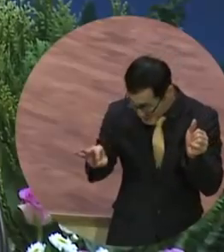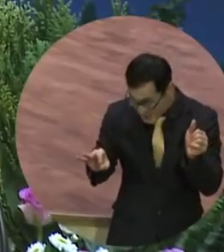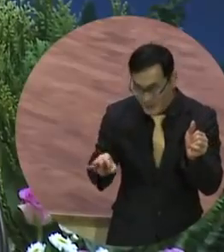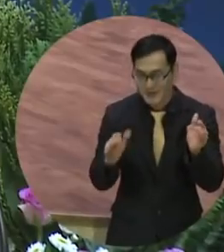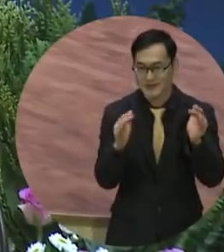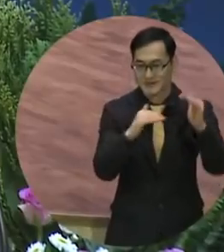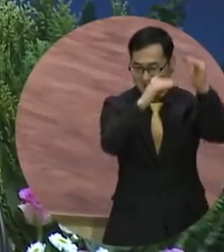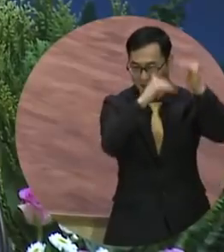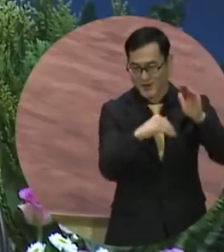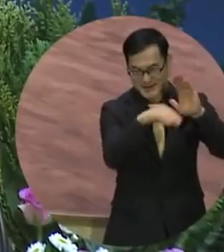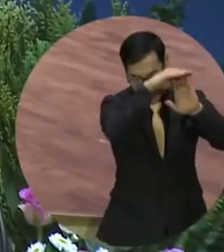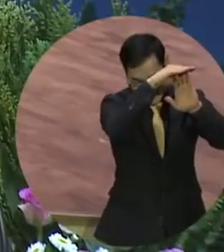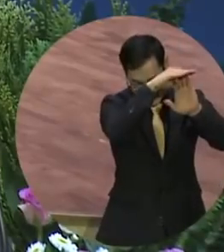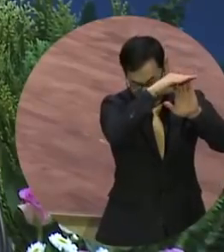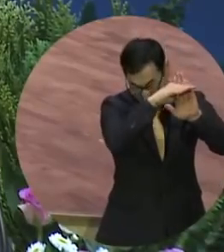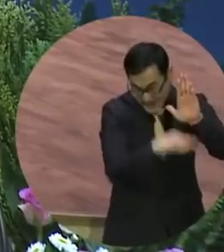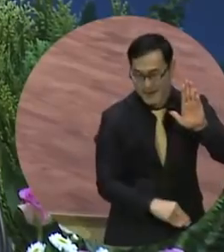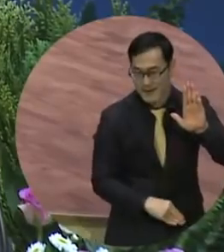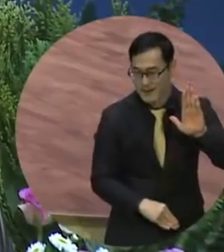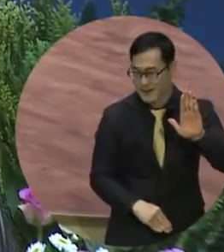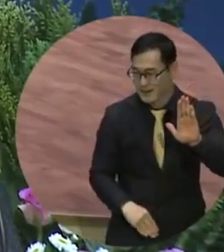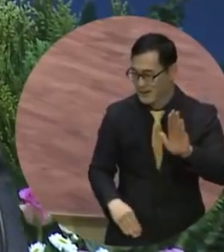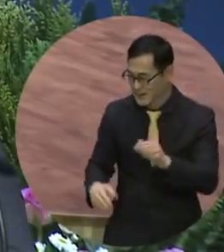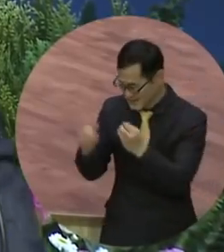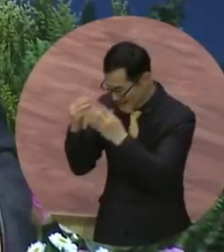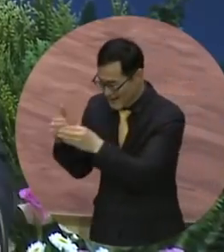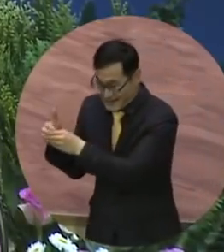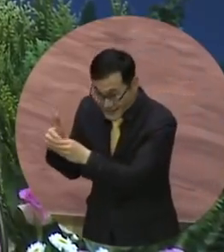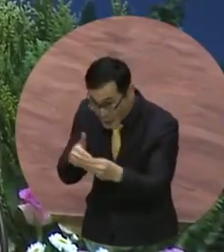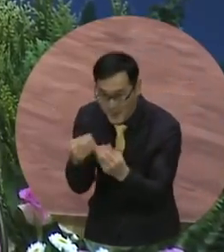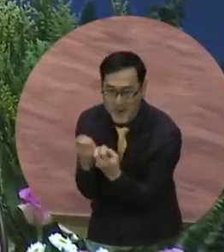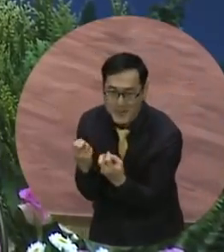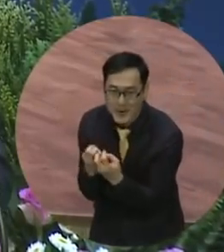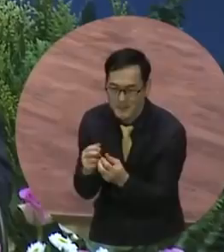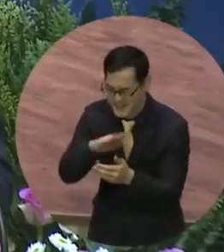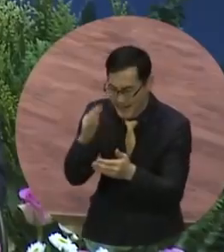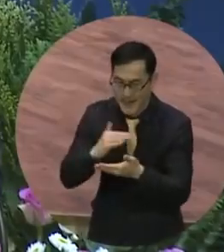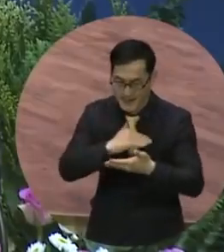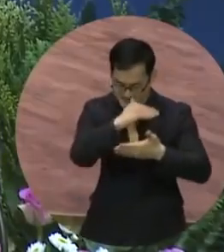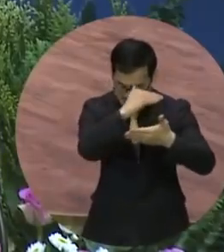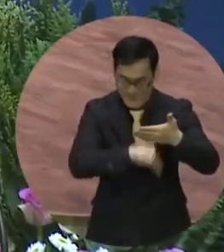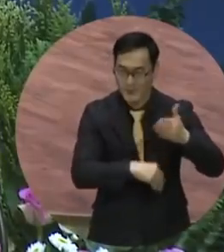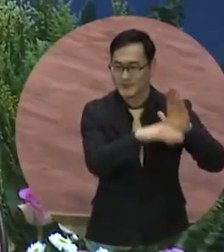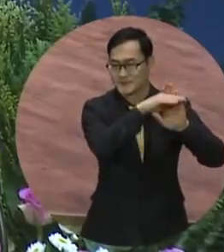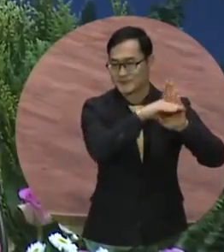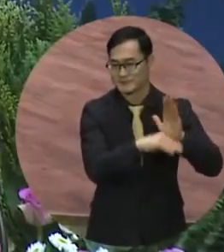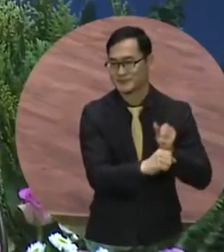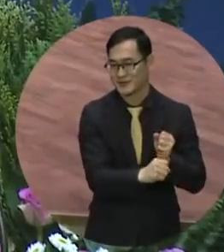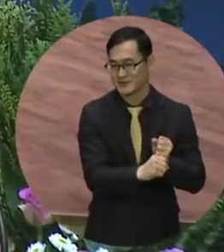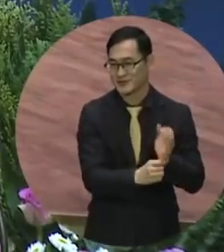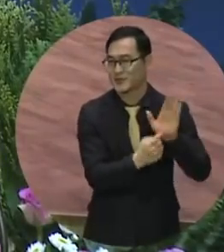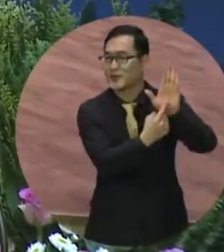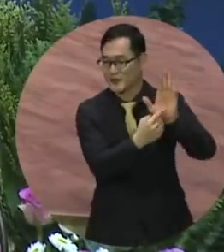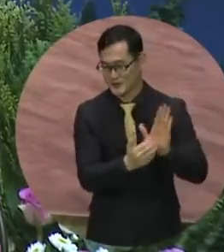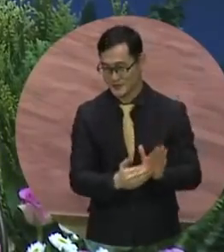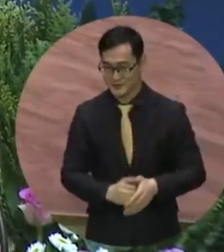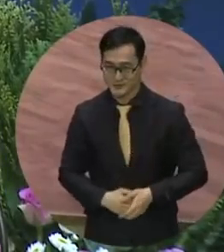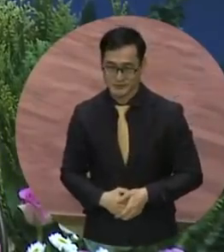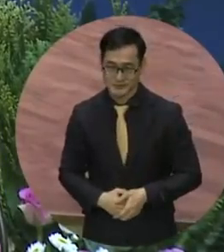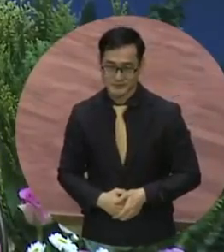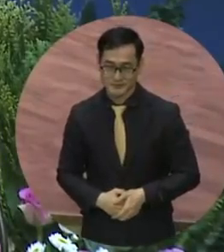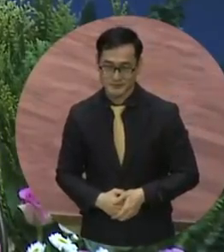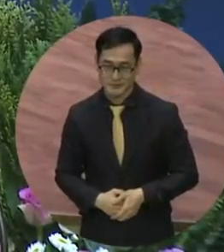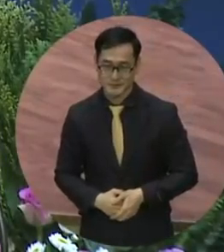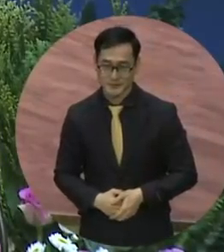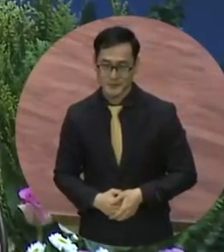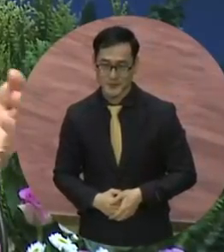꼼짝 말하던지 꼼짝 말하던지. 그래서 우리가 이렇게 목사가 쓰기도 하는 거 자체에서 어떻게 하면